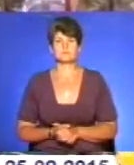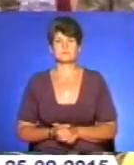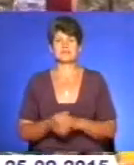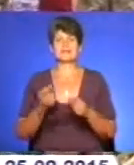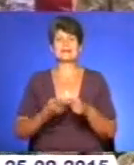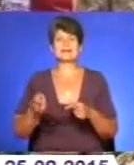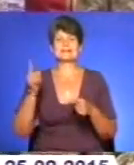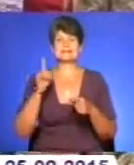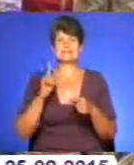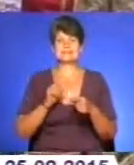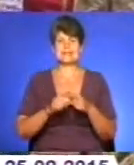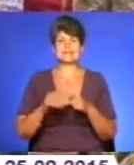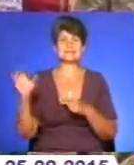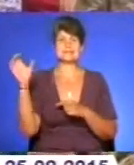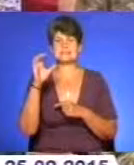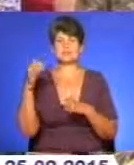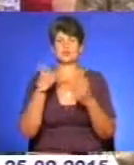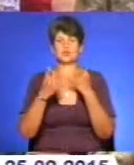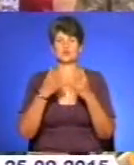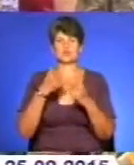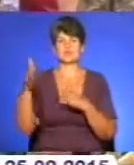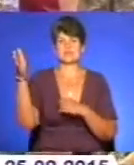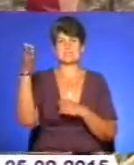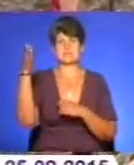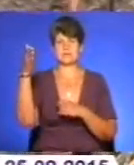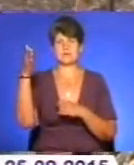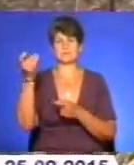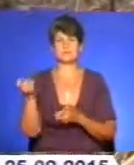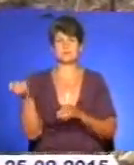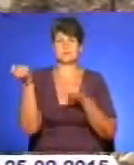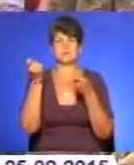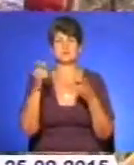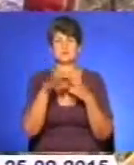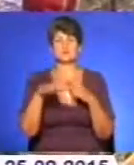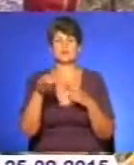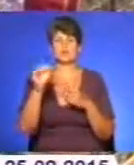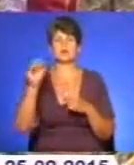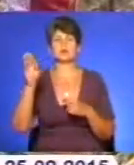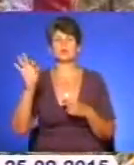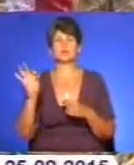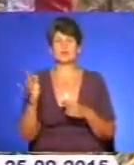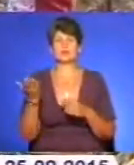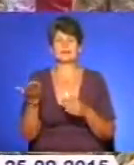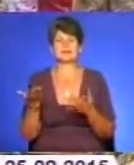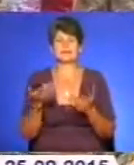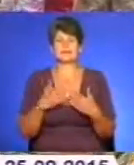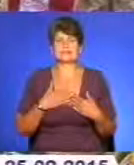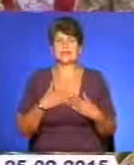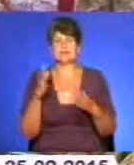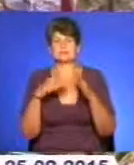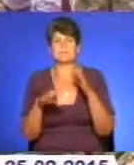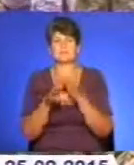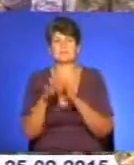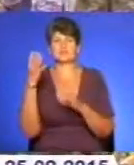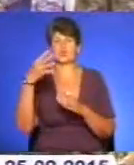цей синьо-жовтий стяг прибув з зони АТО, де наші бойові підрозділи